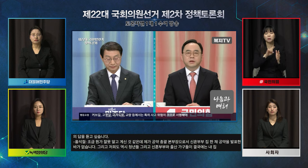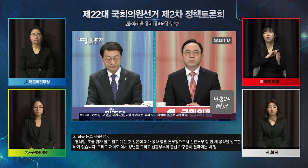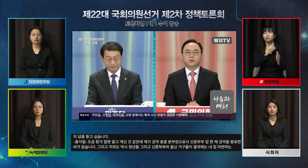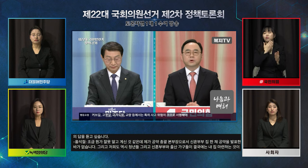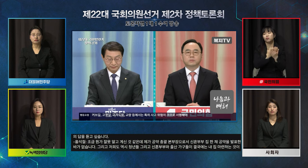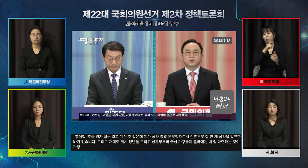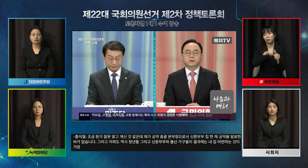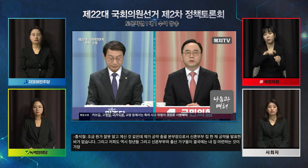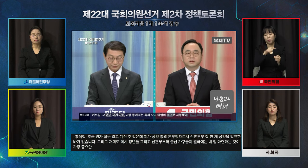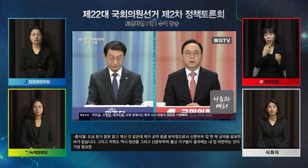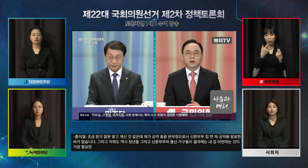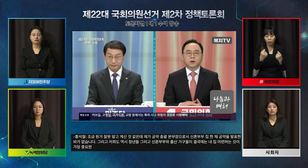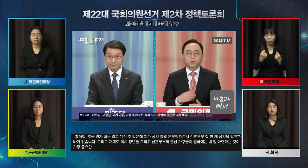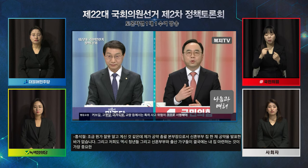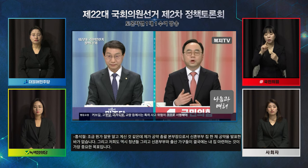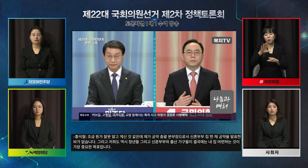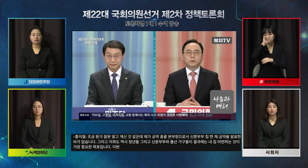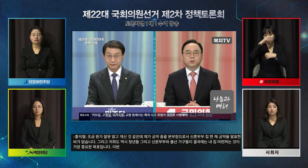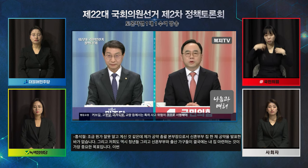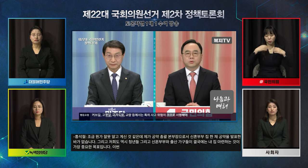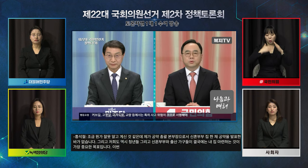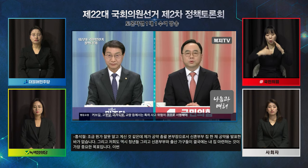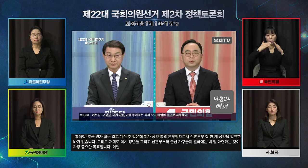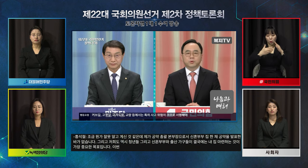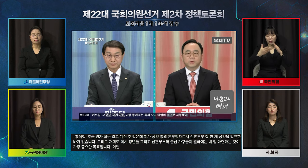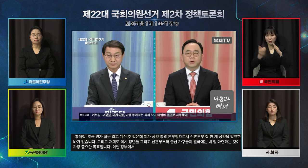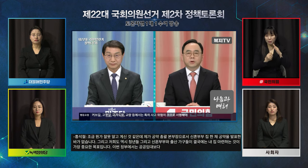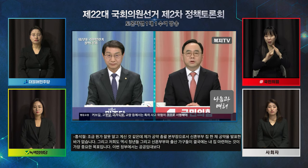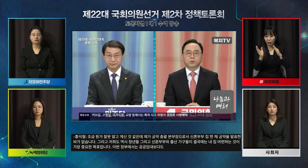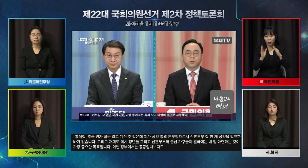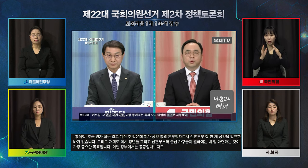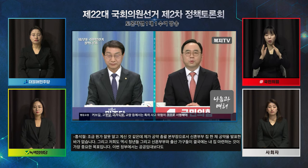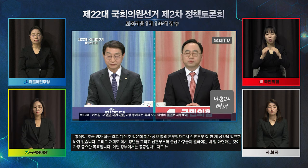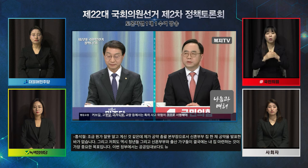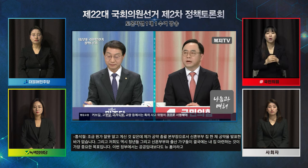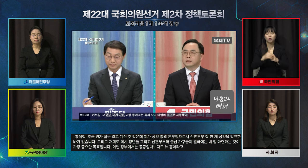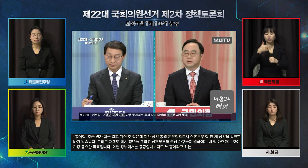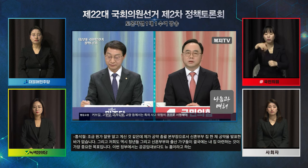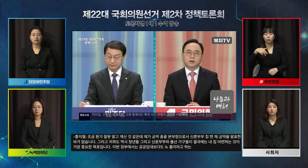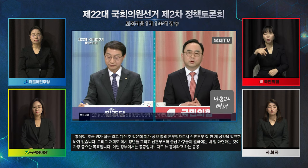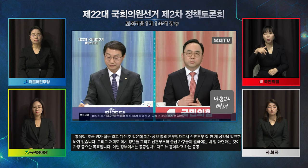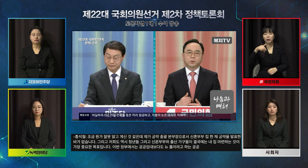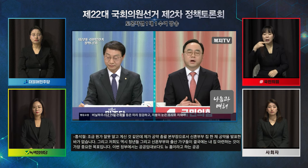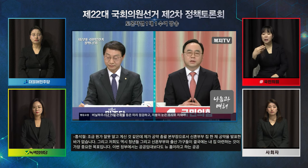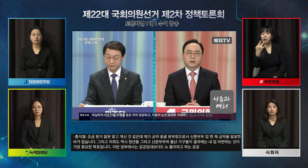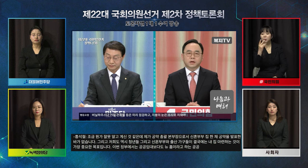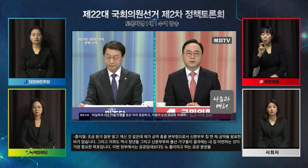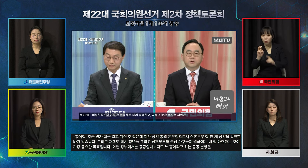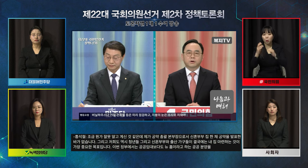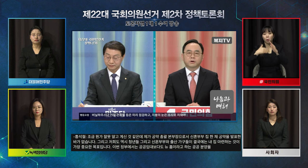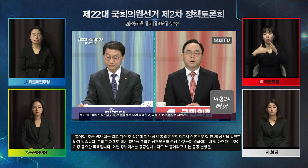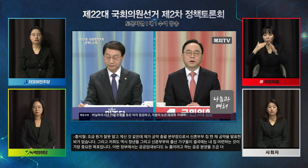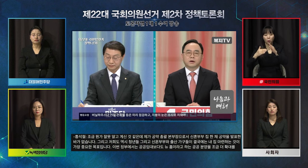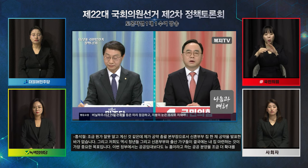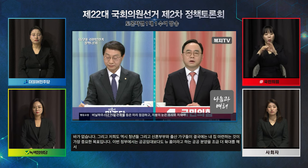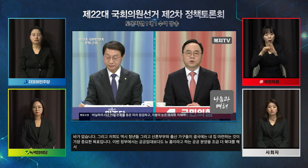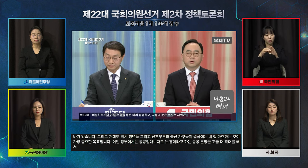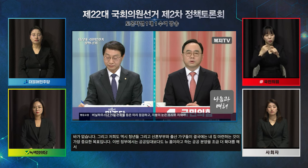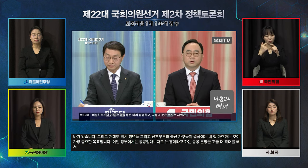목표입니다. 이번 정부에서는 공공임대보다도 뉴홈이라고 하는 공공분양을 좀 더 확대를 해서